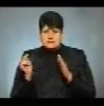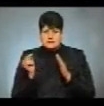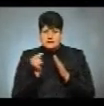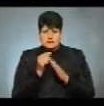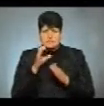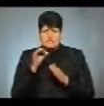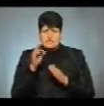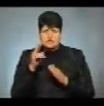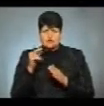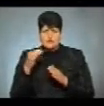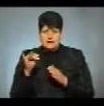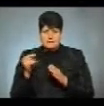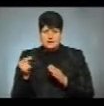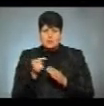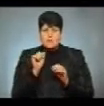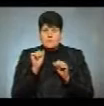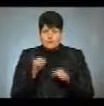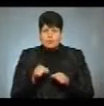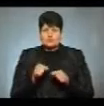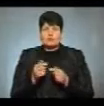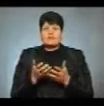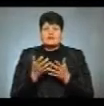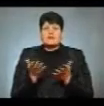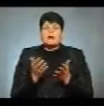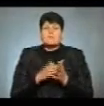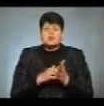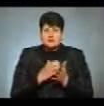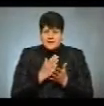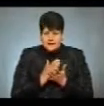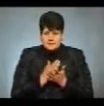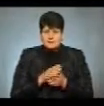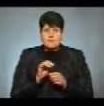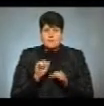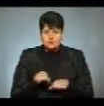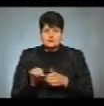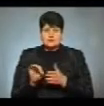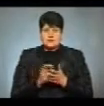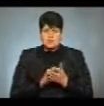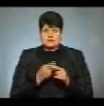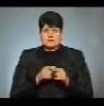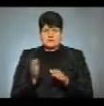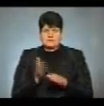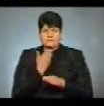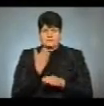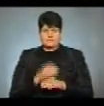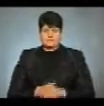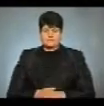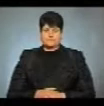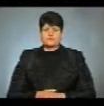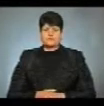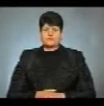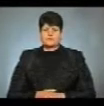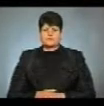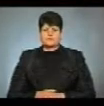сечовий міхур, крім того, що ми можемо діагностувати, яка є причина, ми можемо зразу ж цю причину усунути. Анжела Шова, Андрій